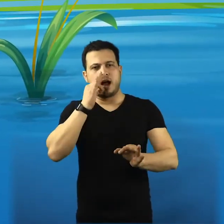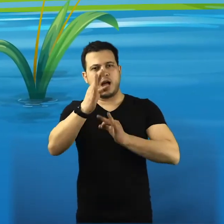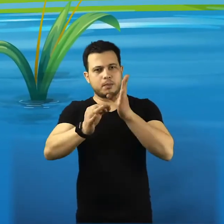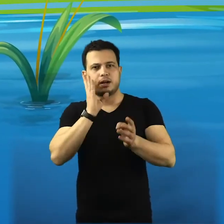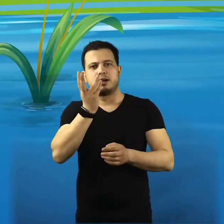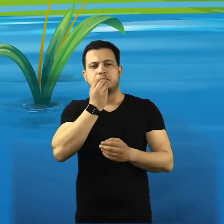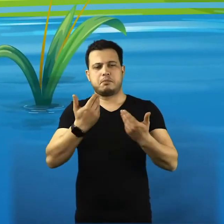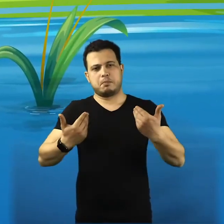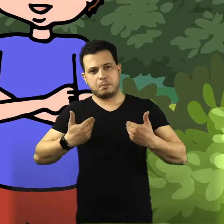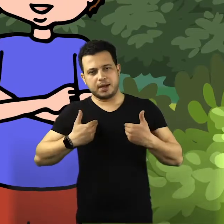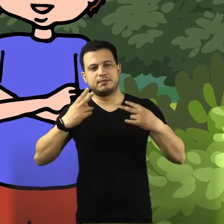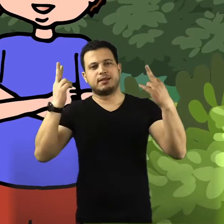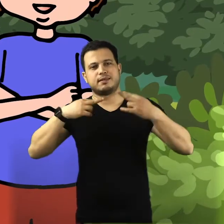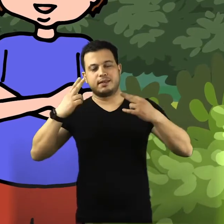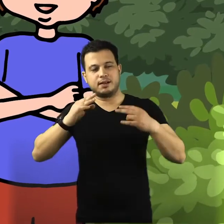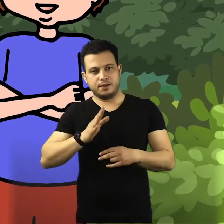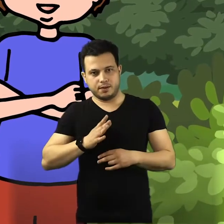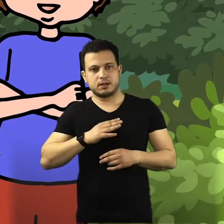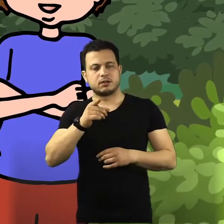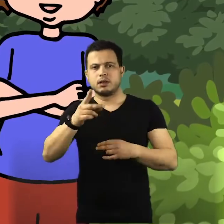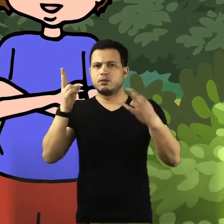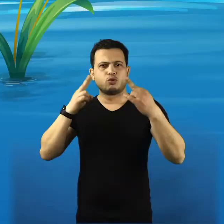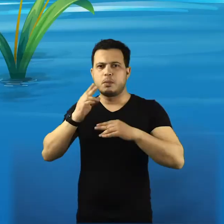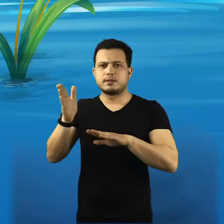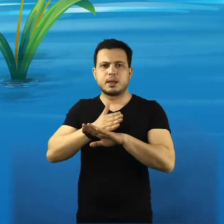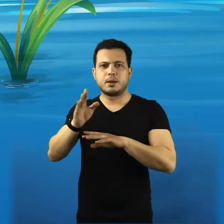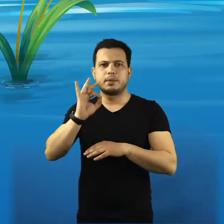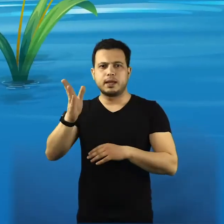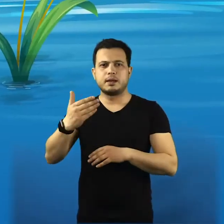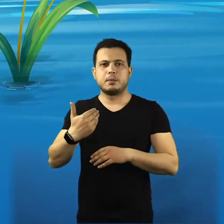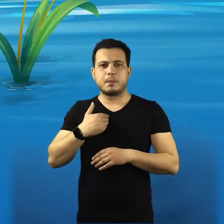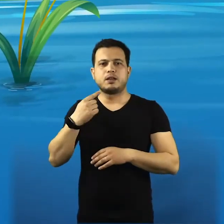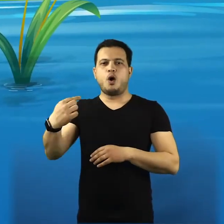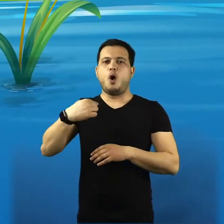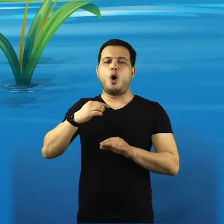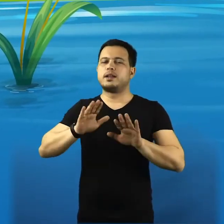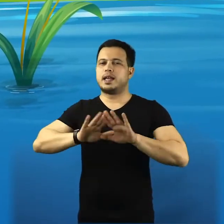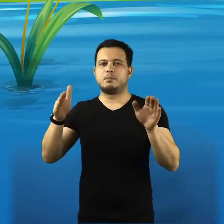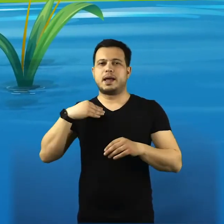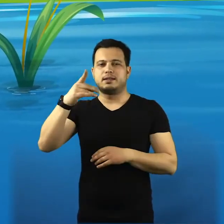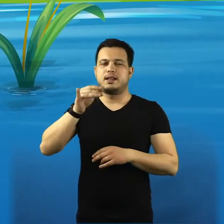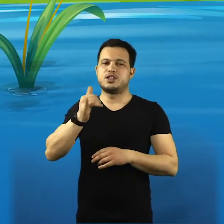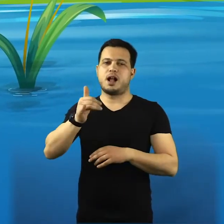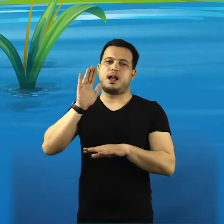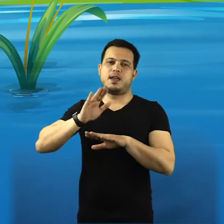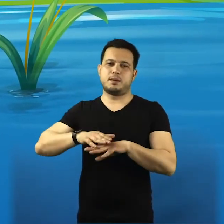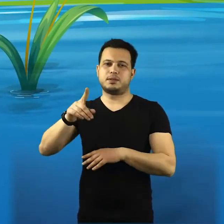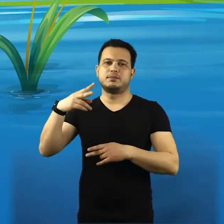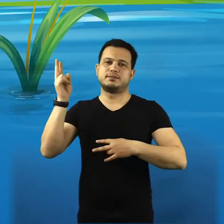Tamam ama neden gülüyorsun? Çünkü ben o değilim Size şaka yaptım